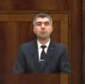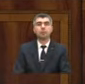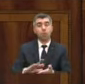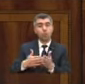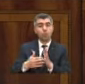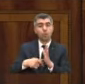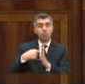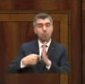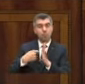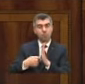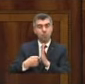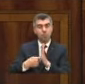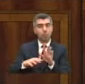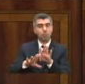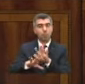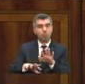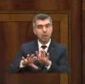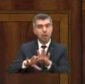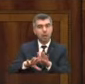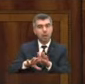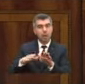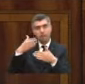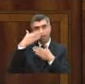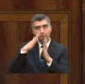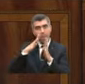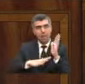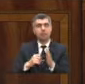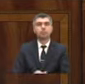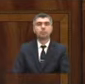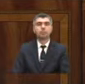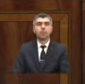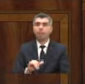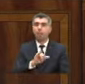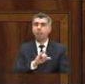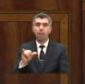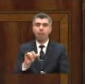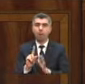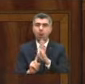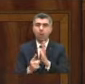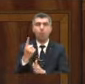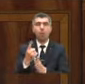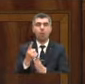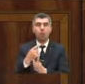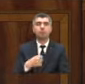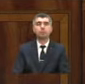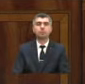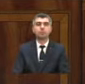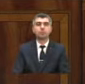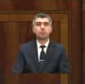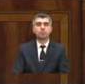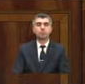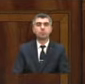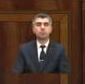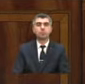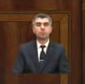المشروع المجتمعي الوطني الكبير وغير مسبوق كما جاء في تقديمكم.